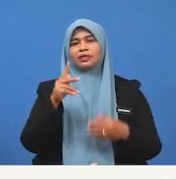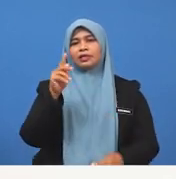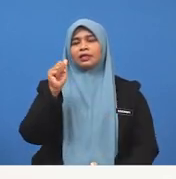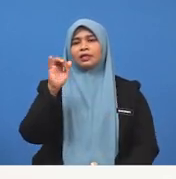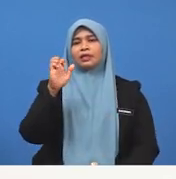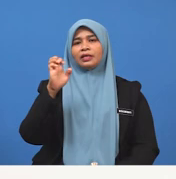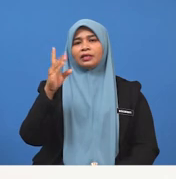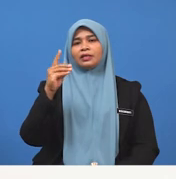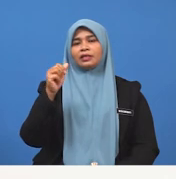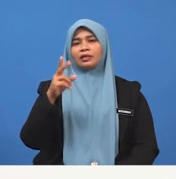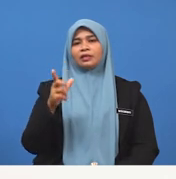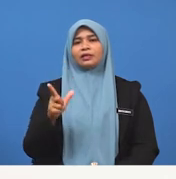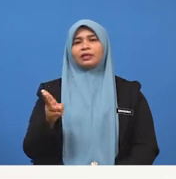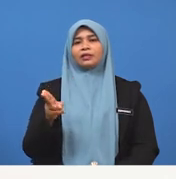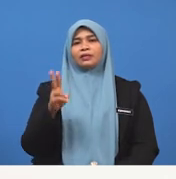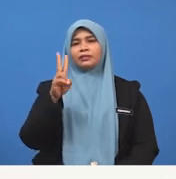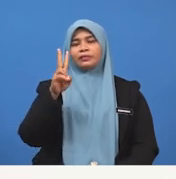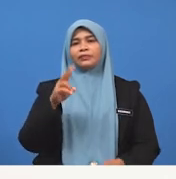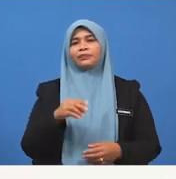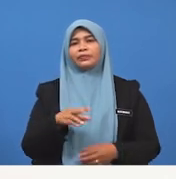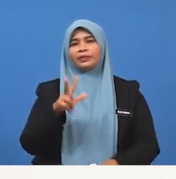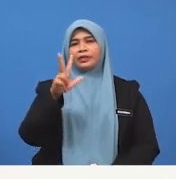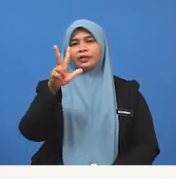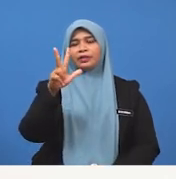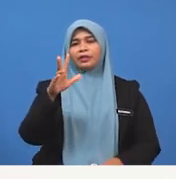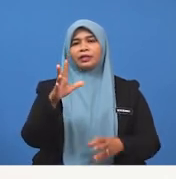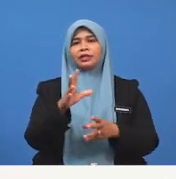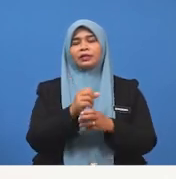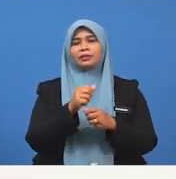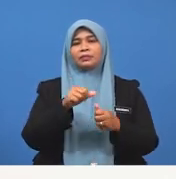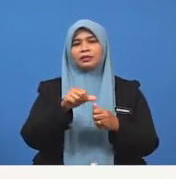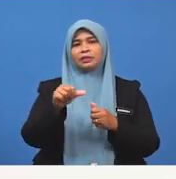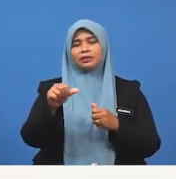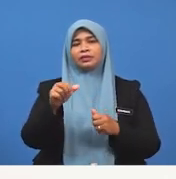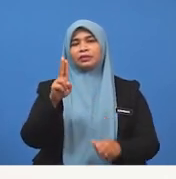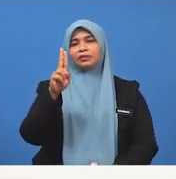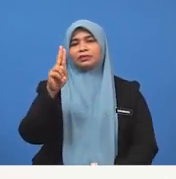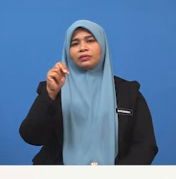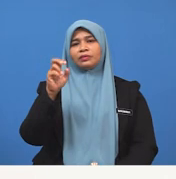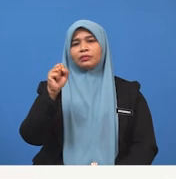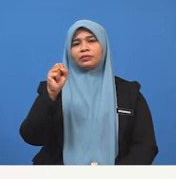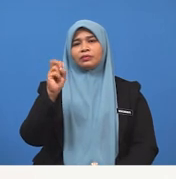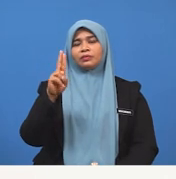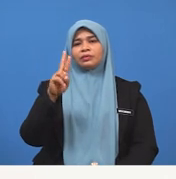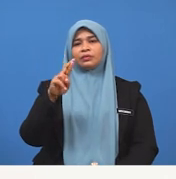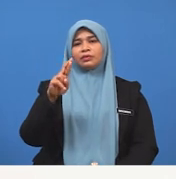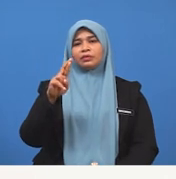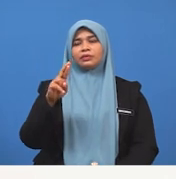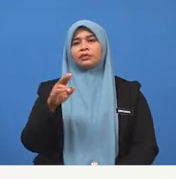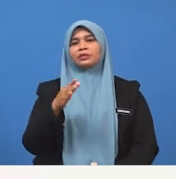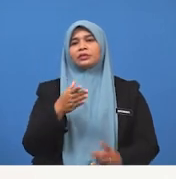Rocky yang ketiga dapat mengelak dan menghindarkan unsur-unsur